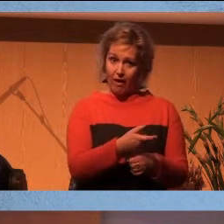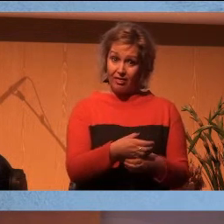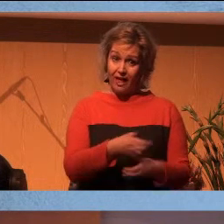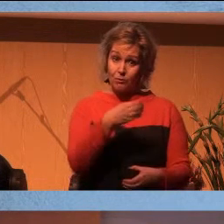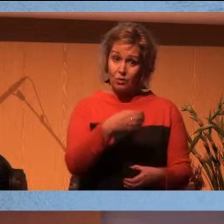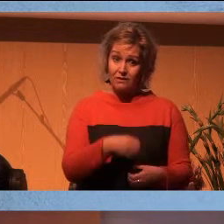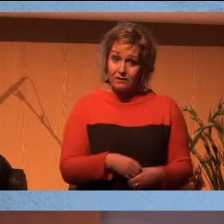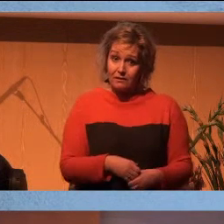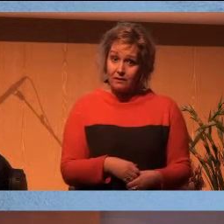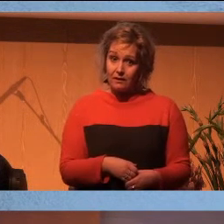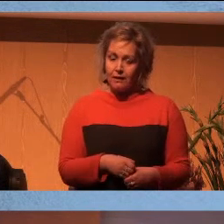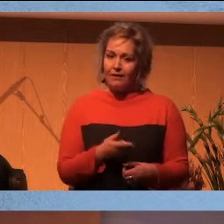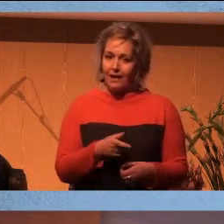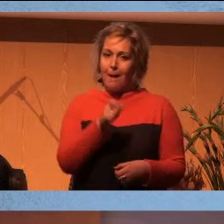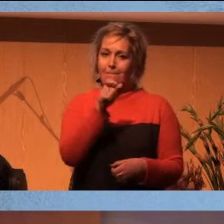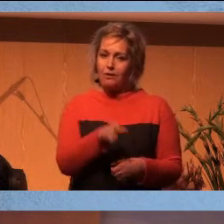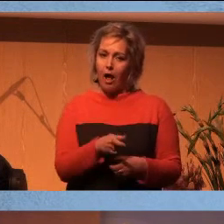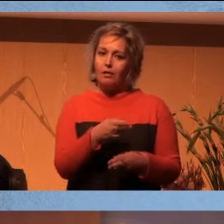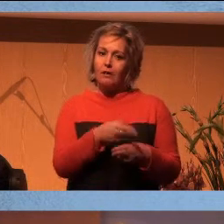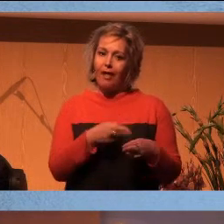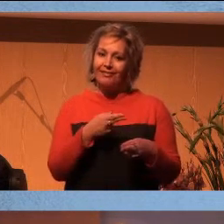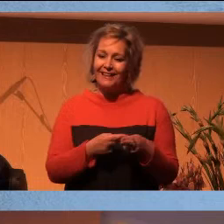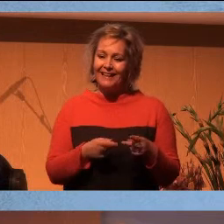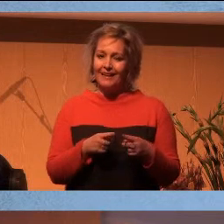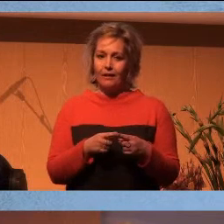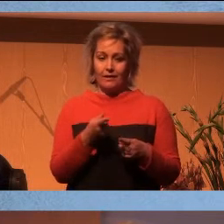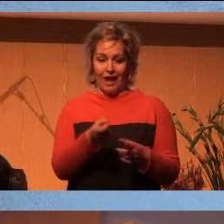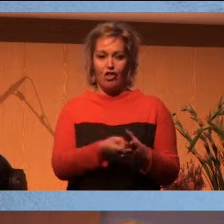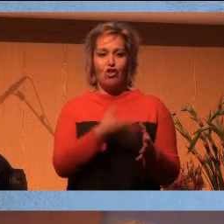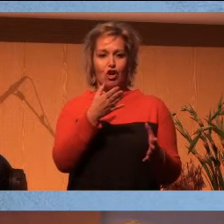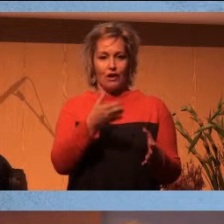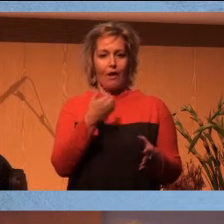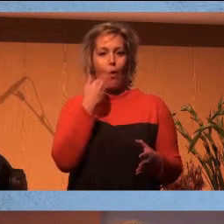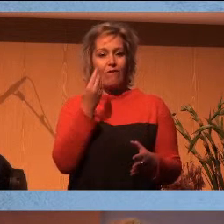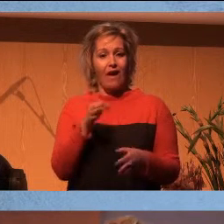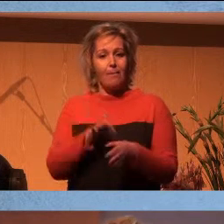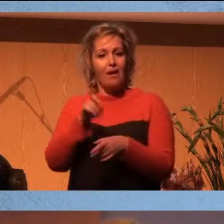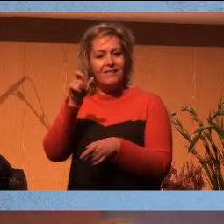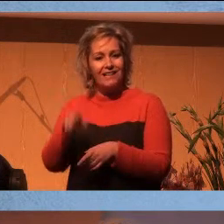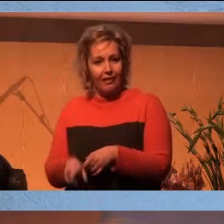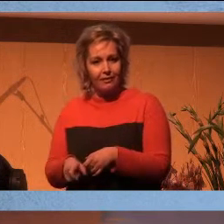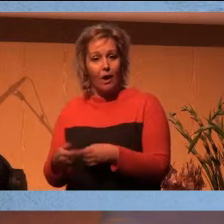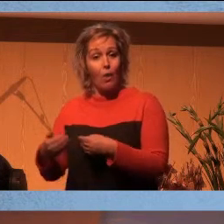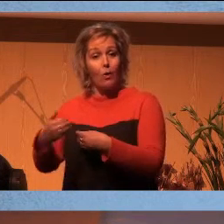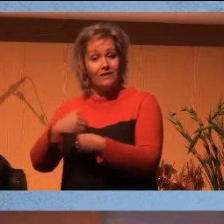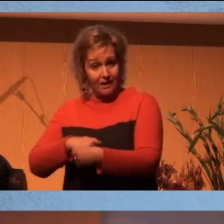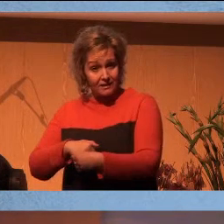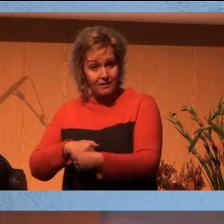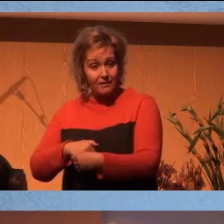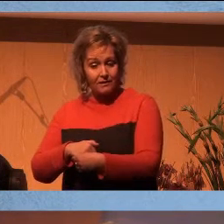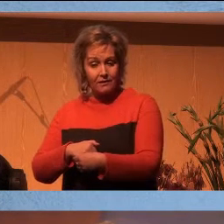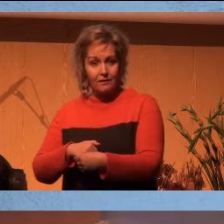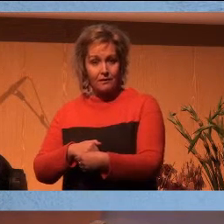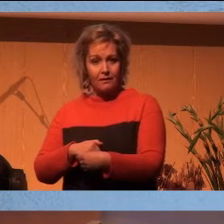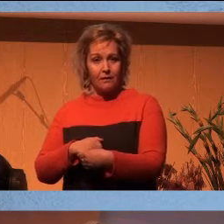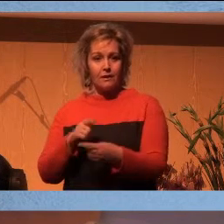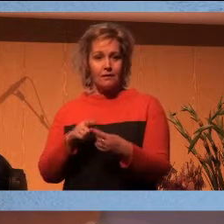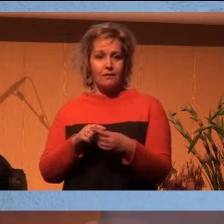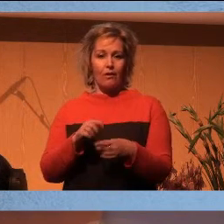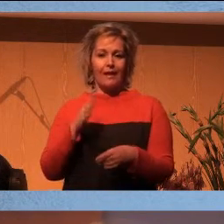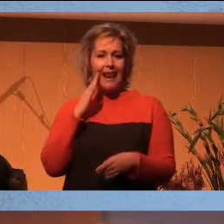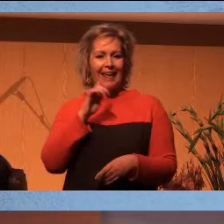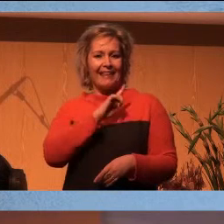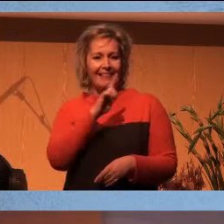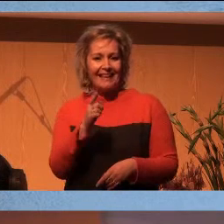termosen. Det personalkantiner, og det dyrere å være pasient og gjest. Husordensregler,